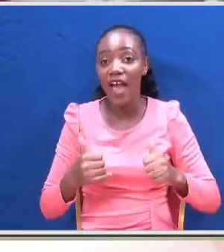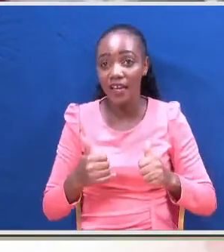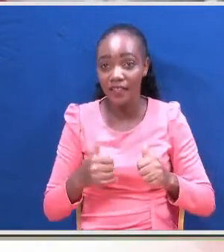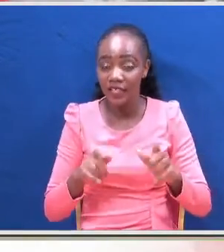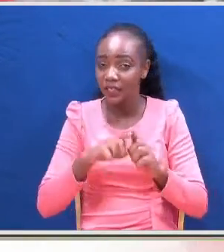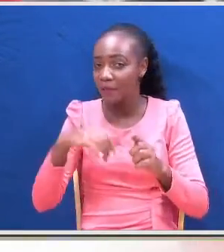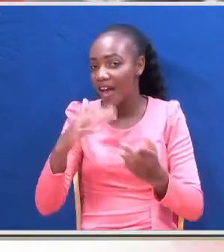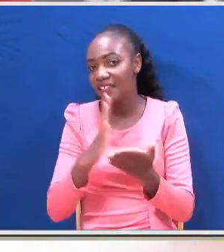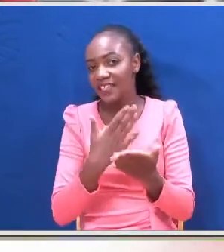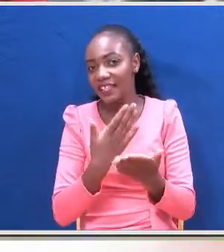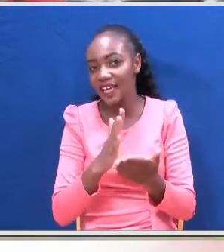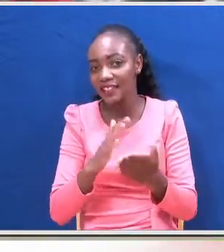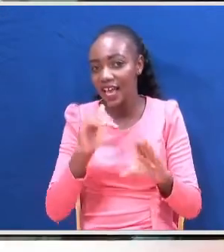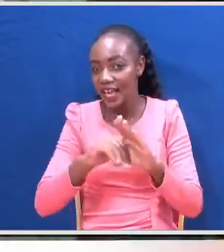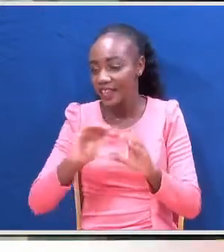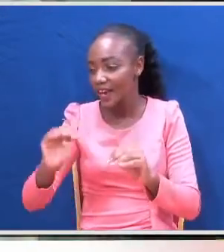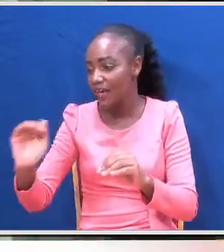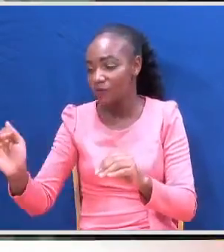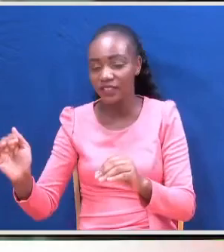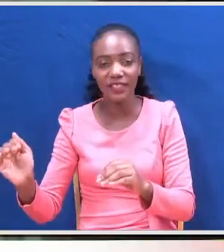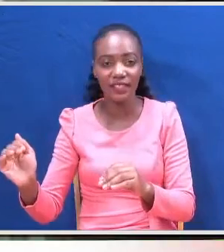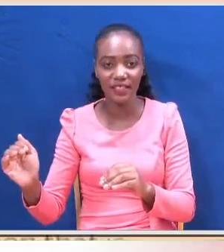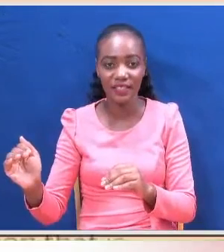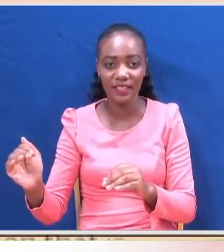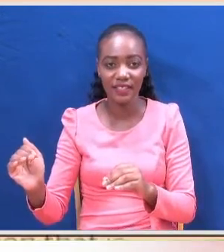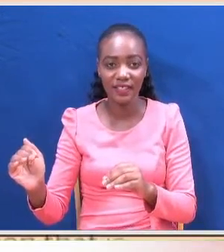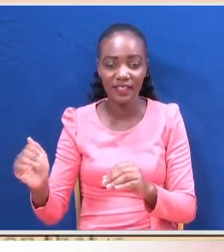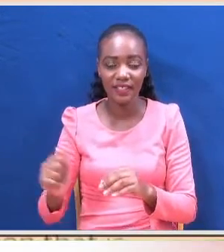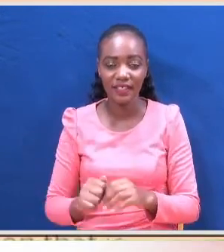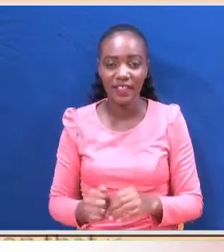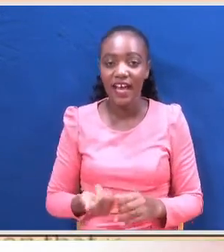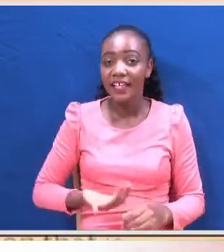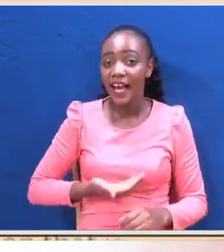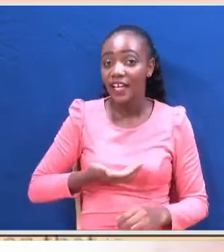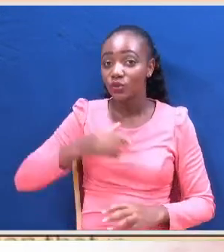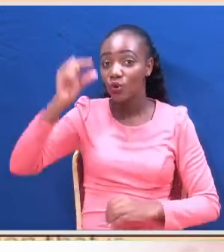sekta zingine zilizogatuliwa katika kaunti. The Council of